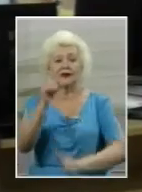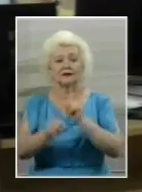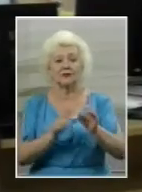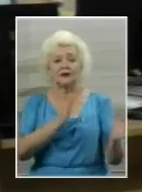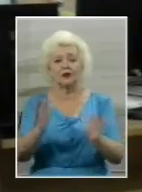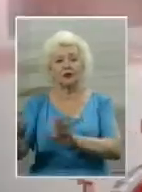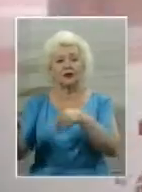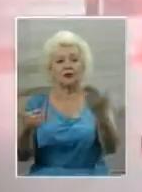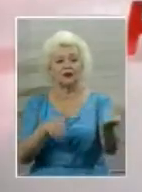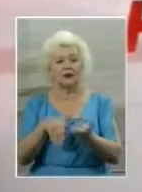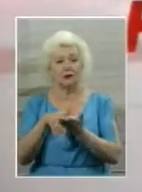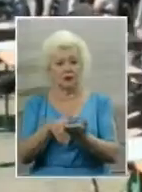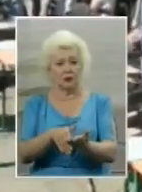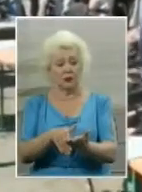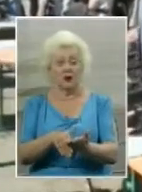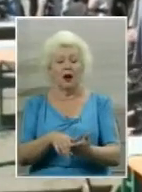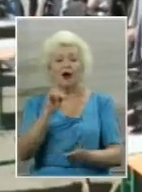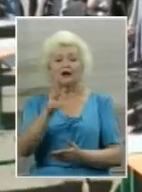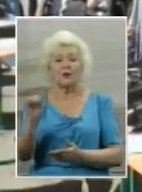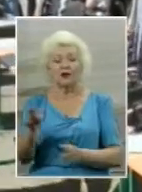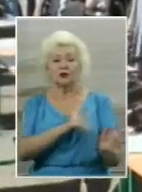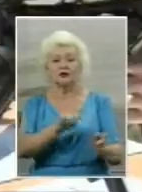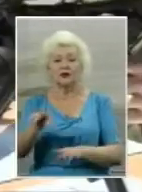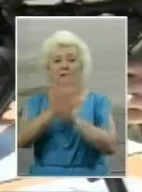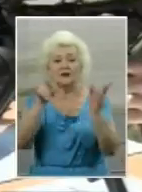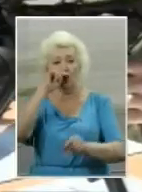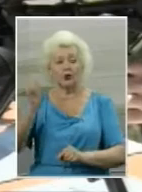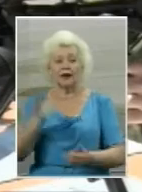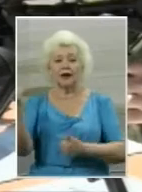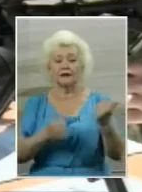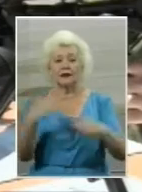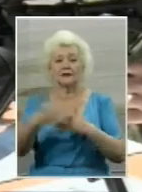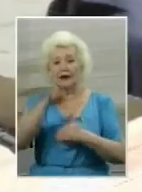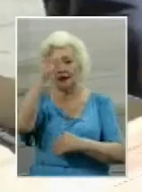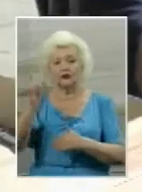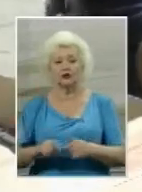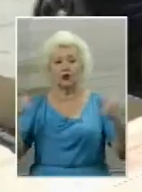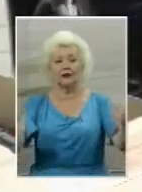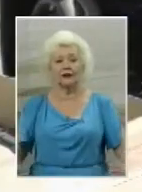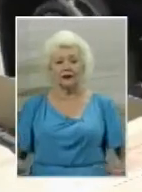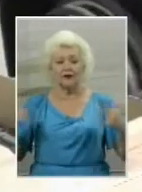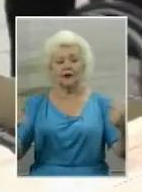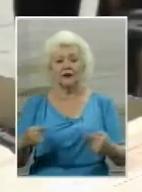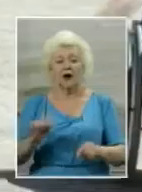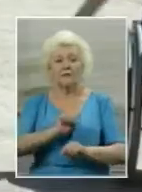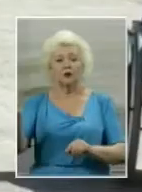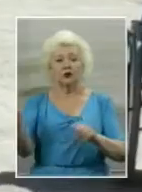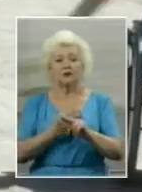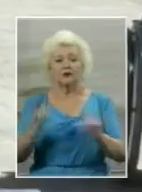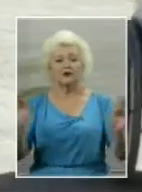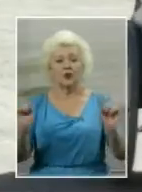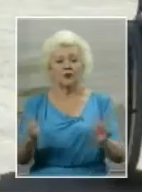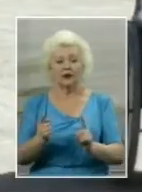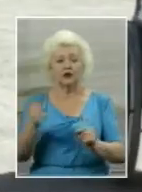надання допомоги. У Краматорську триває всеукраїнський конкурс серед чоловіків на візках «Мужність без обмежень», у якому беруть